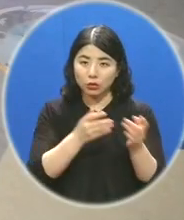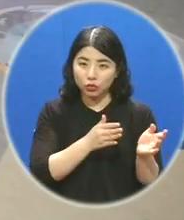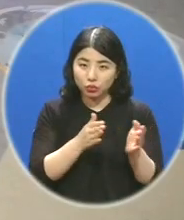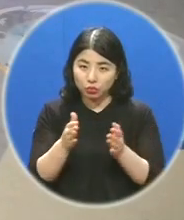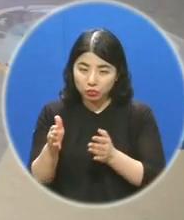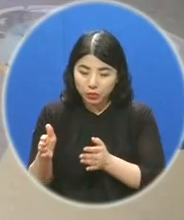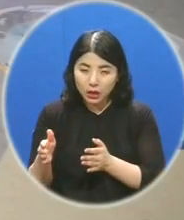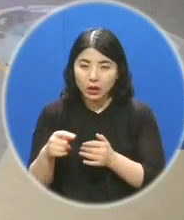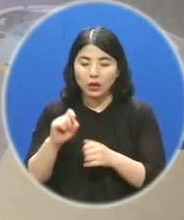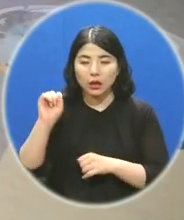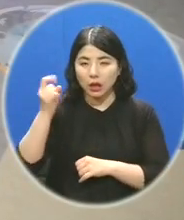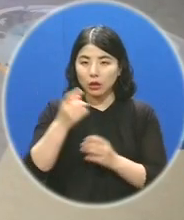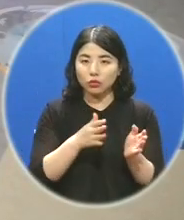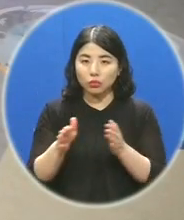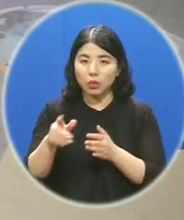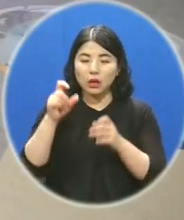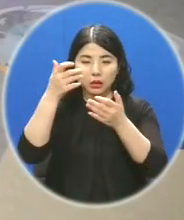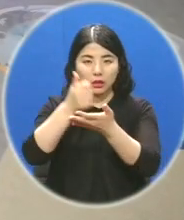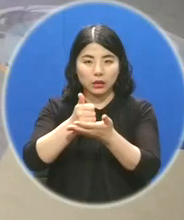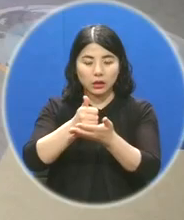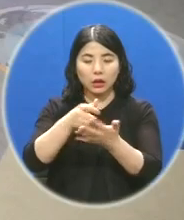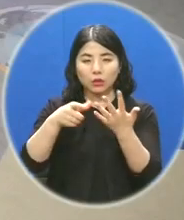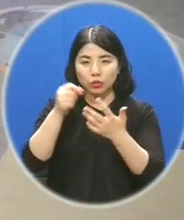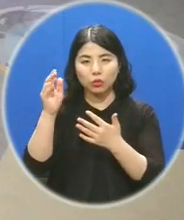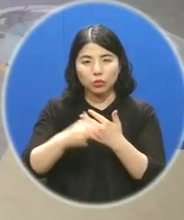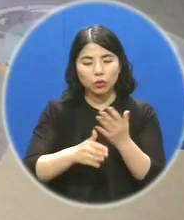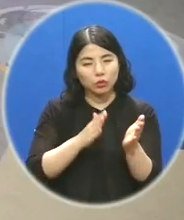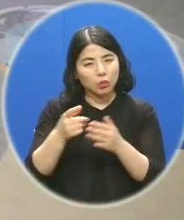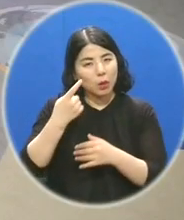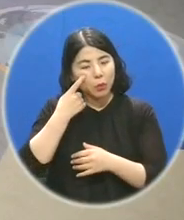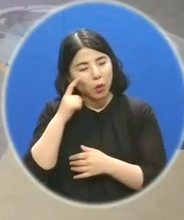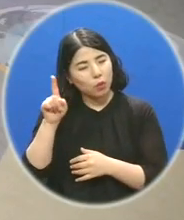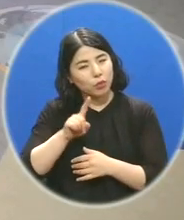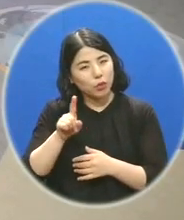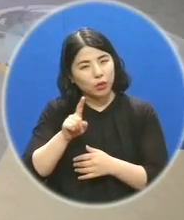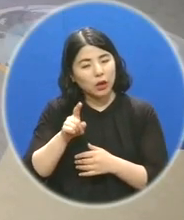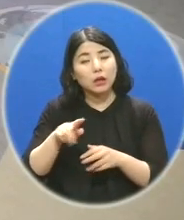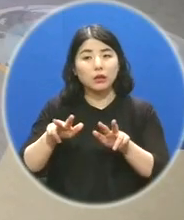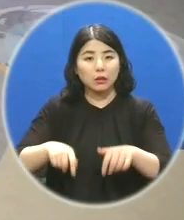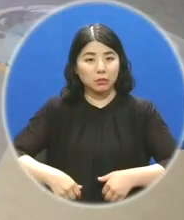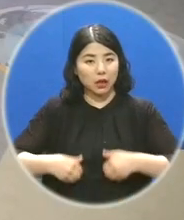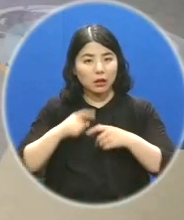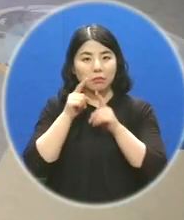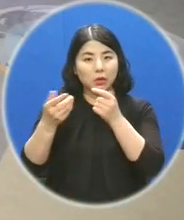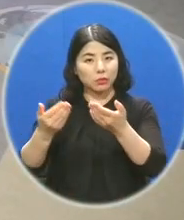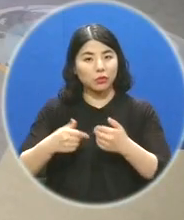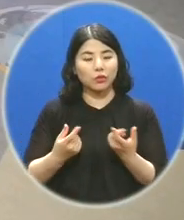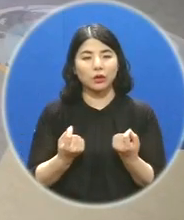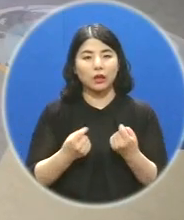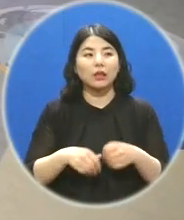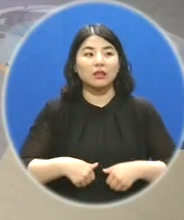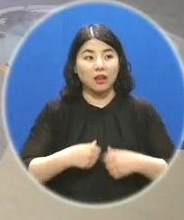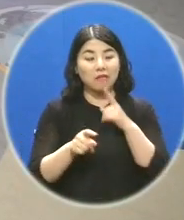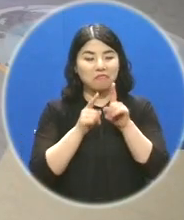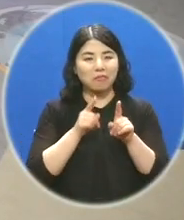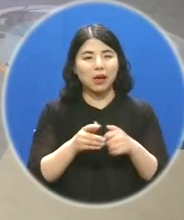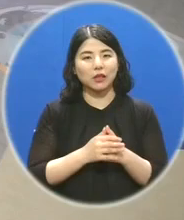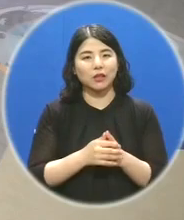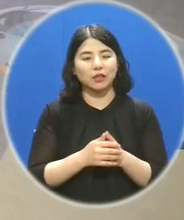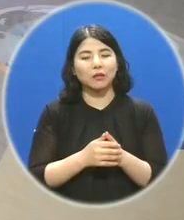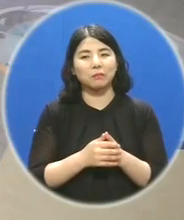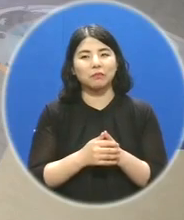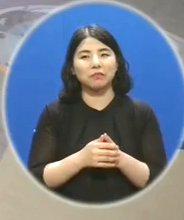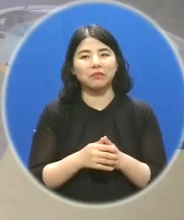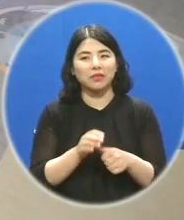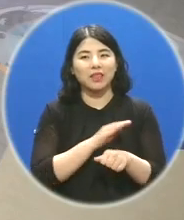바로 그 의장 선출부터 한번 이렇게 해보면 어떨까. 지금 굉장히 따뜻한 말씀을 네, 하고 있는 것 같아요. 네, 따뜻한 말씀 또 포근하게